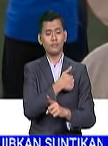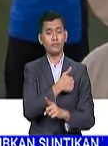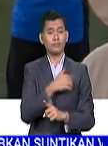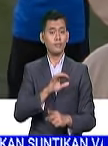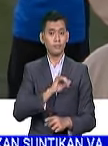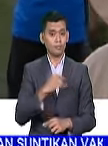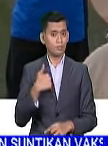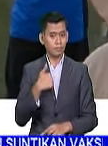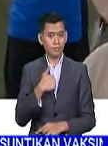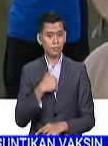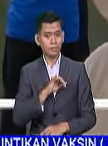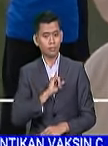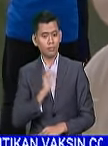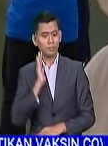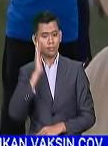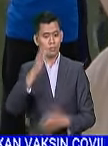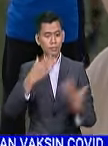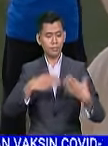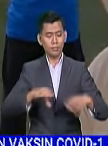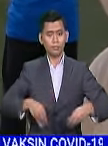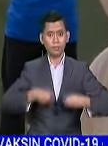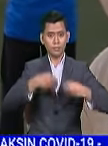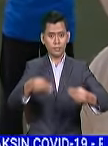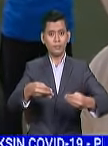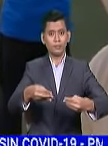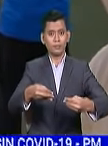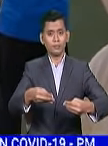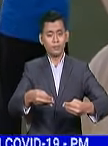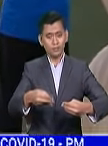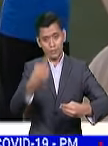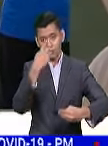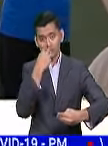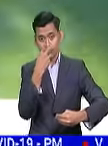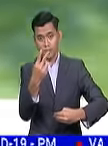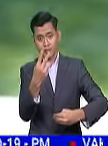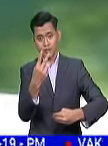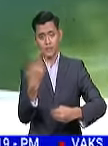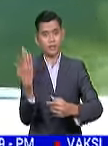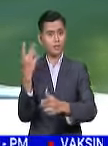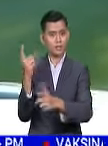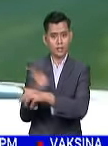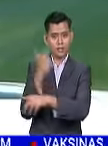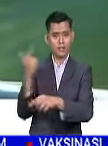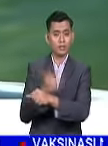able to bring on some fresh legs, and I thought the performance was quite good.